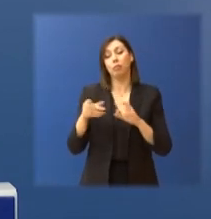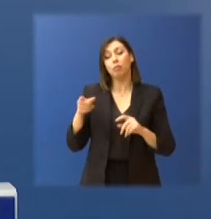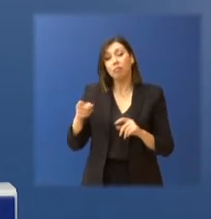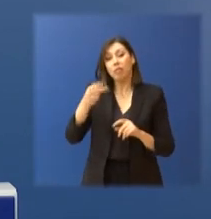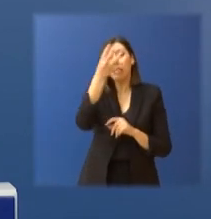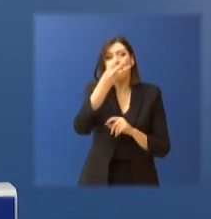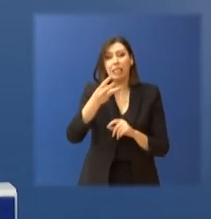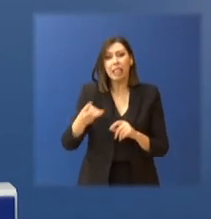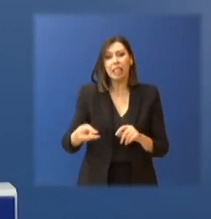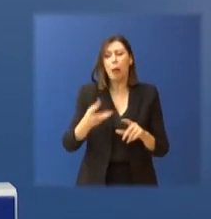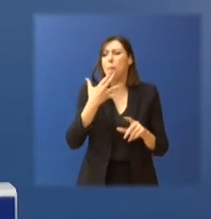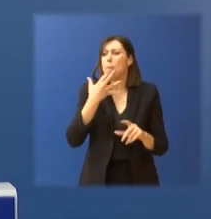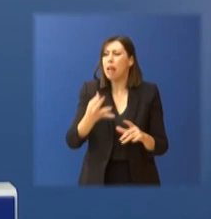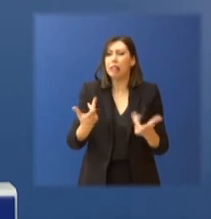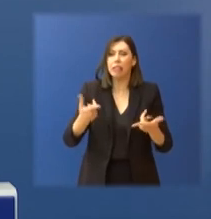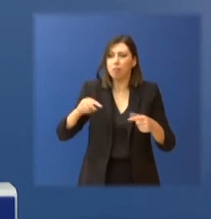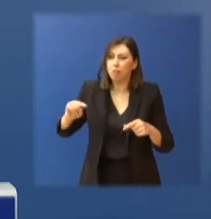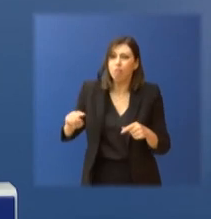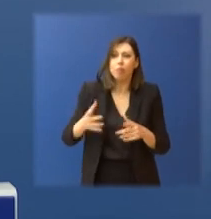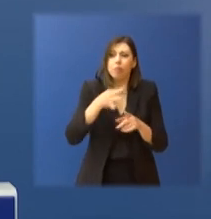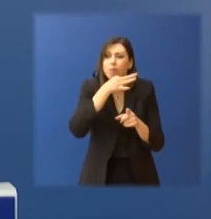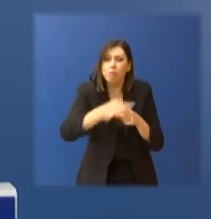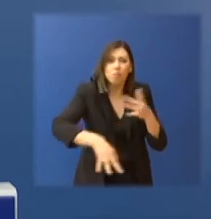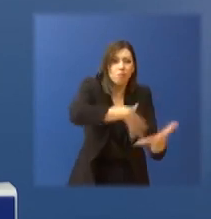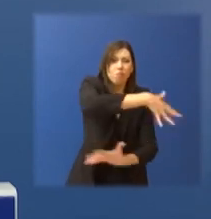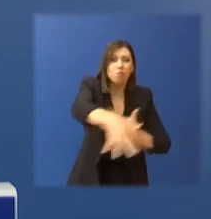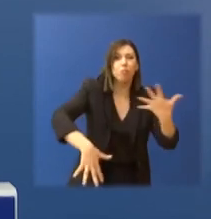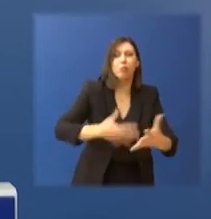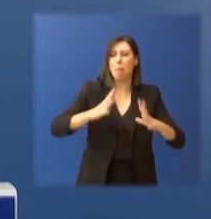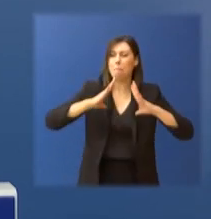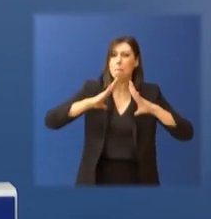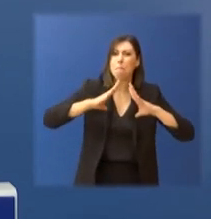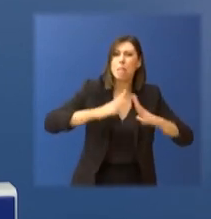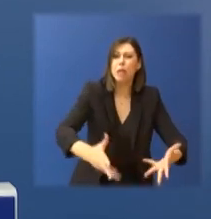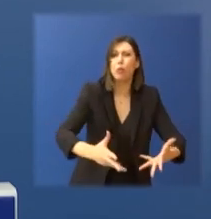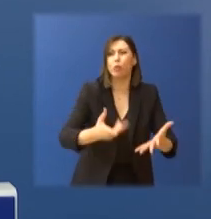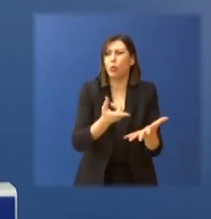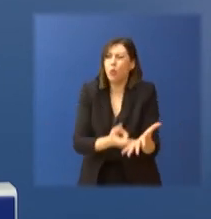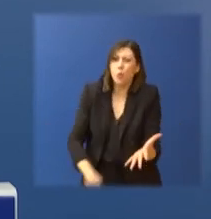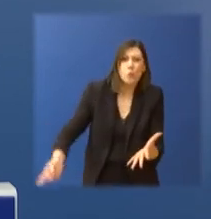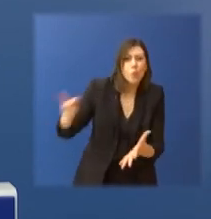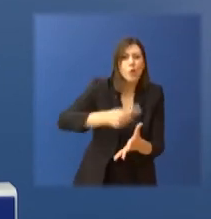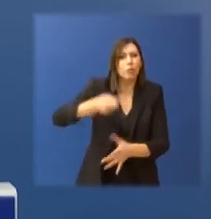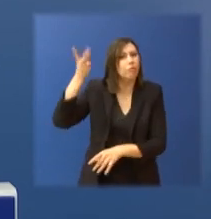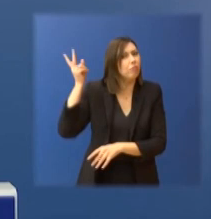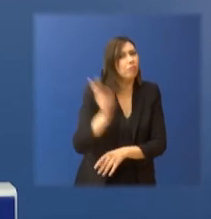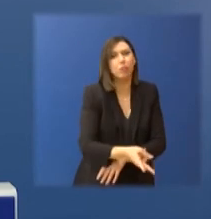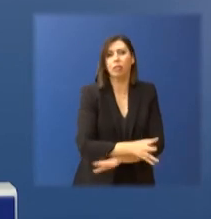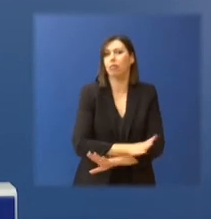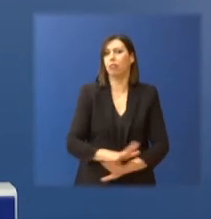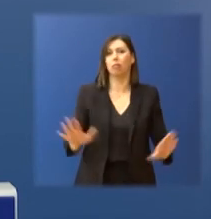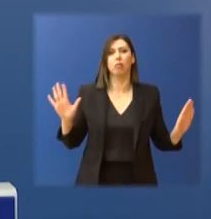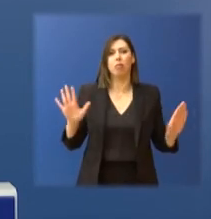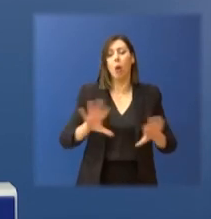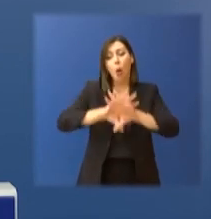πολτό φανατισμού, μίσους, ακρότητας και παράλογων πολιτικών ετοιμάτων. Ένα ιδιότυπο εθνολογικισμό